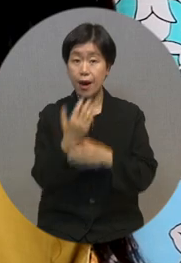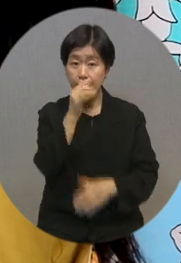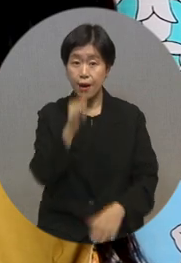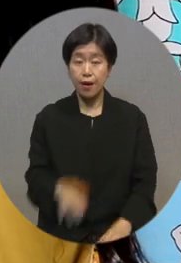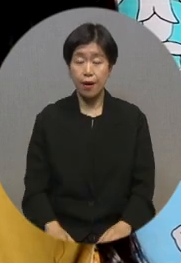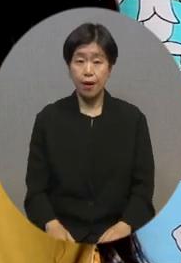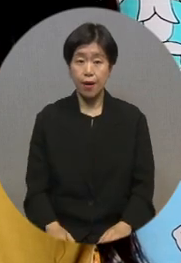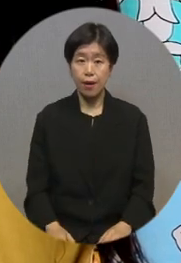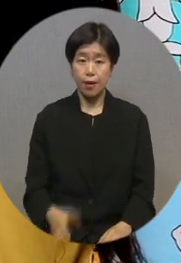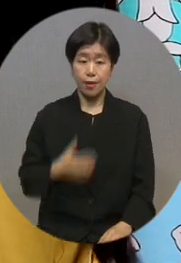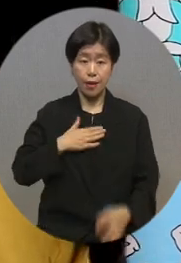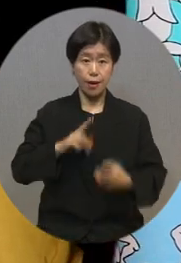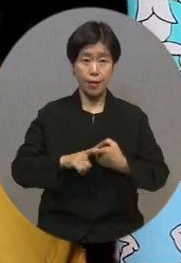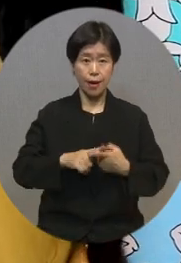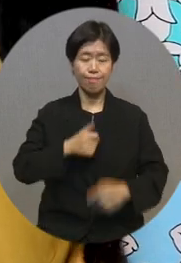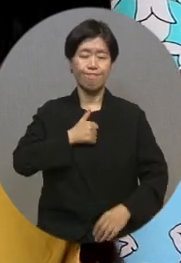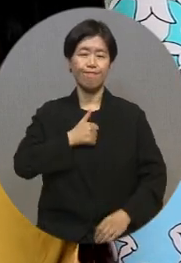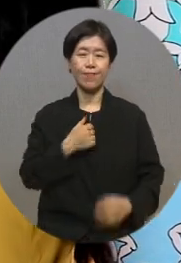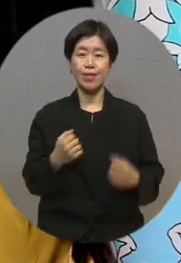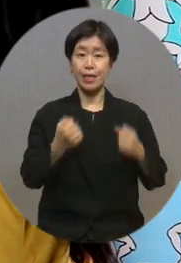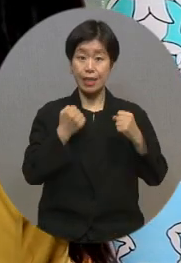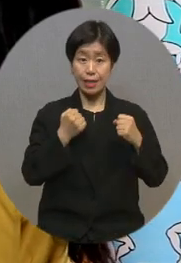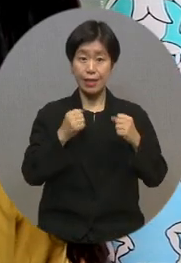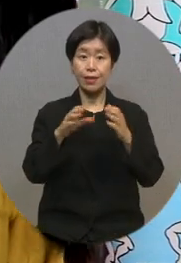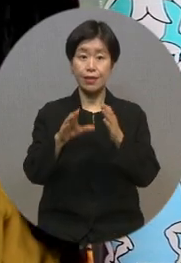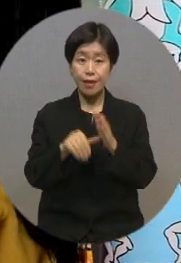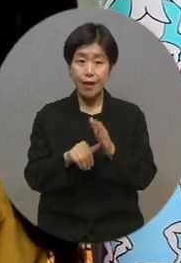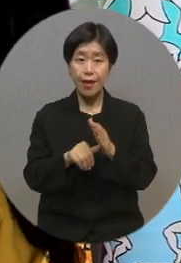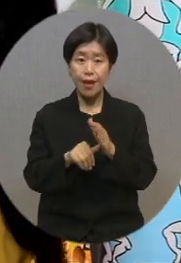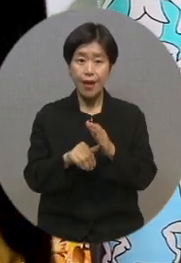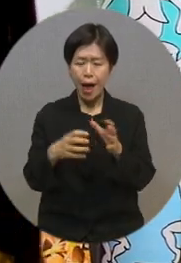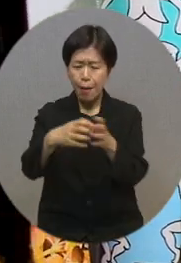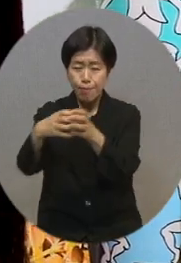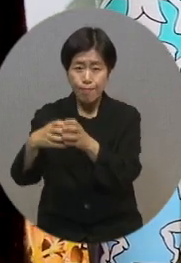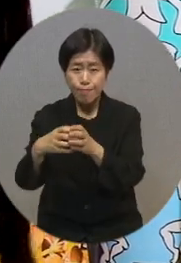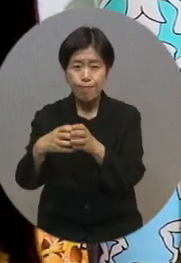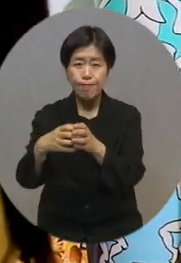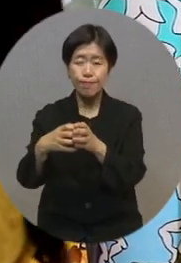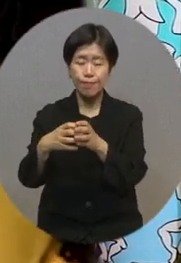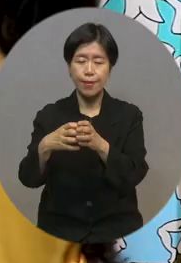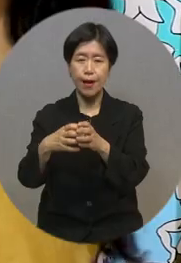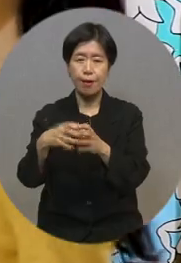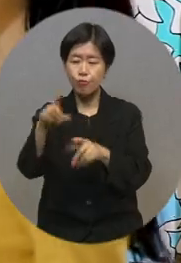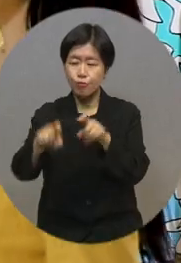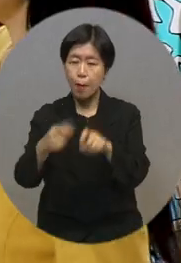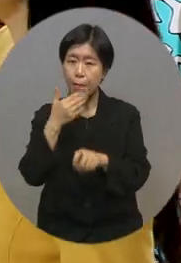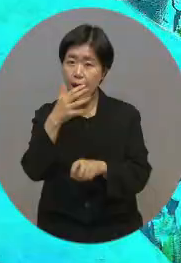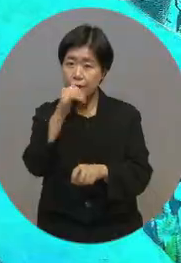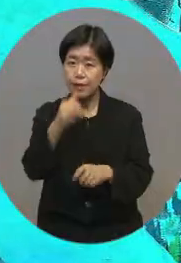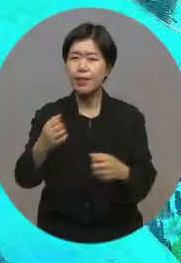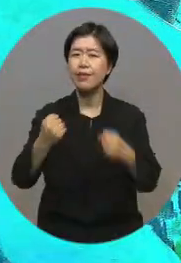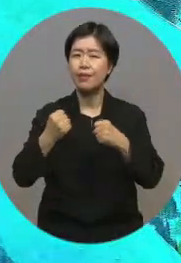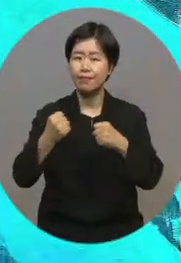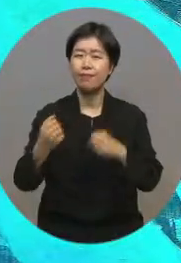바탕으로 건강한 대동과 조화의 삶을 실천할 수 있는 힘을 얻을 수 있는 것입니다.